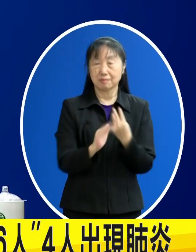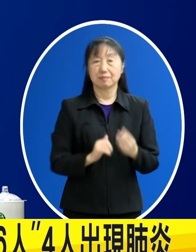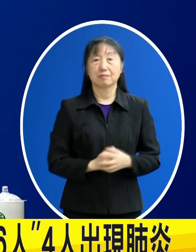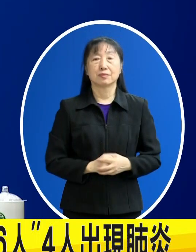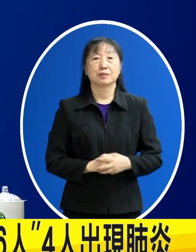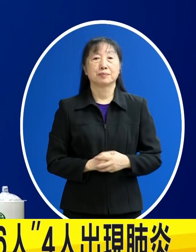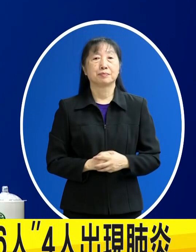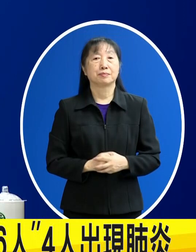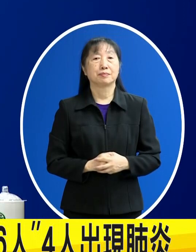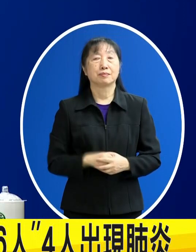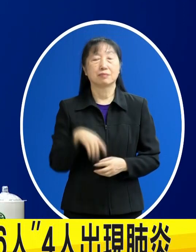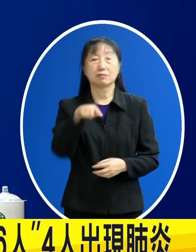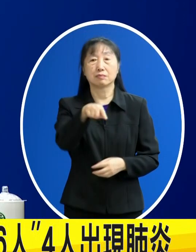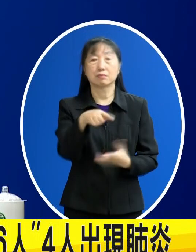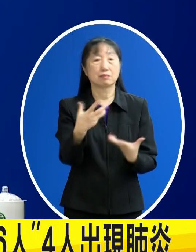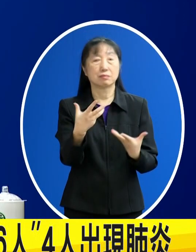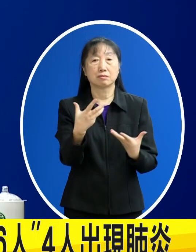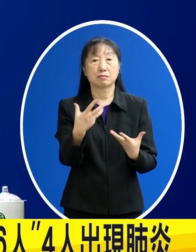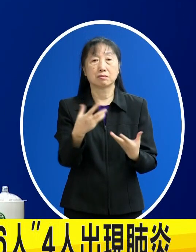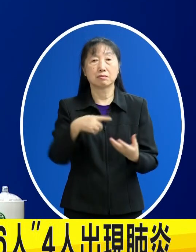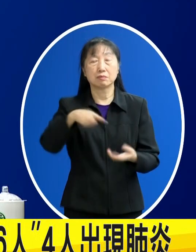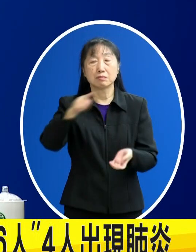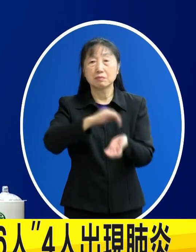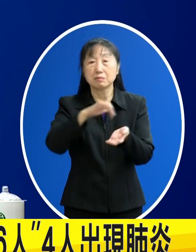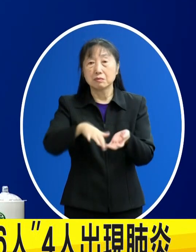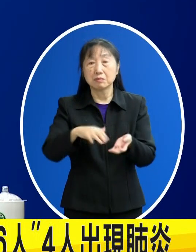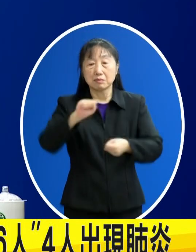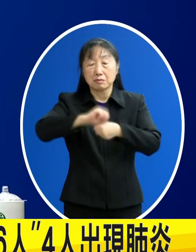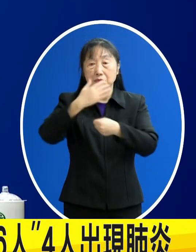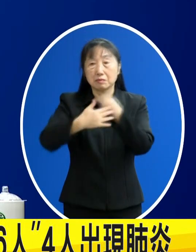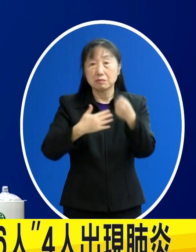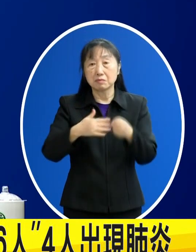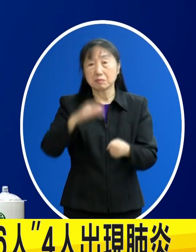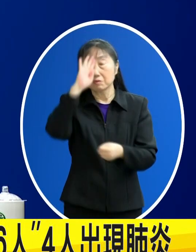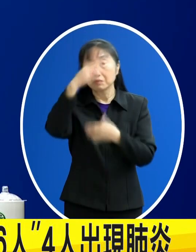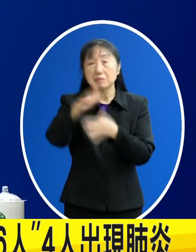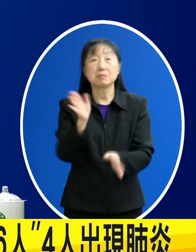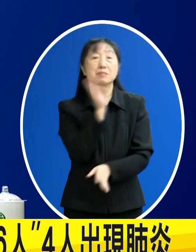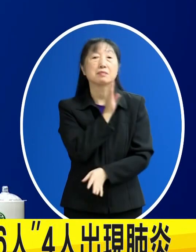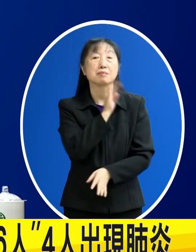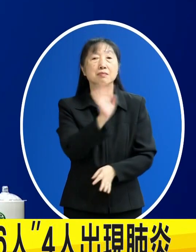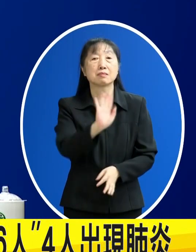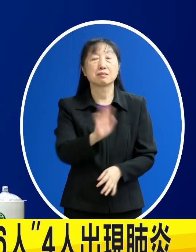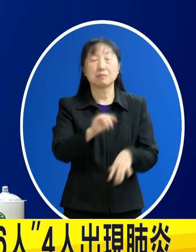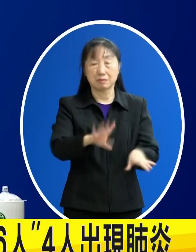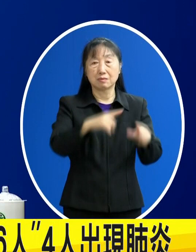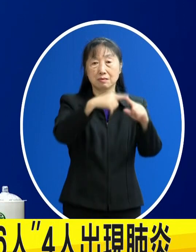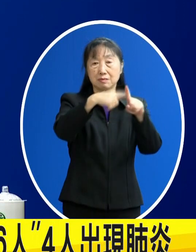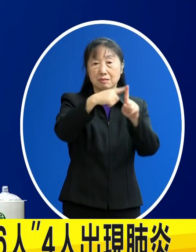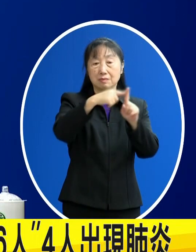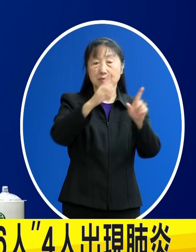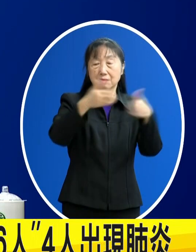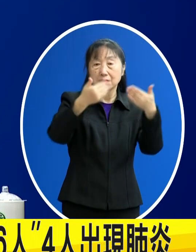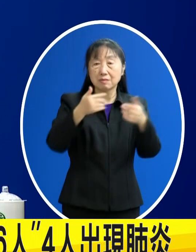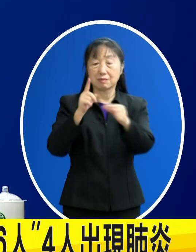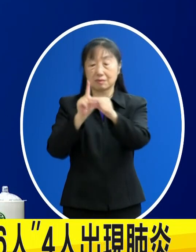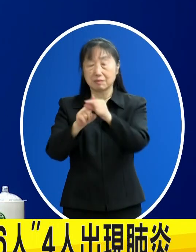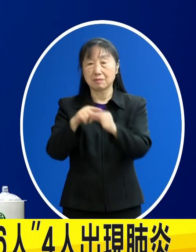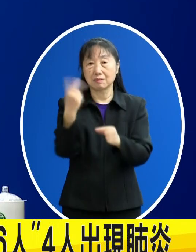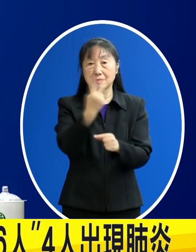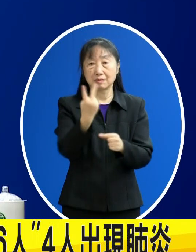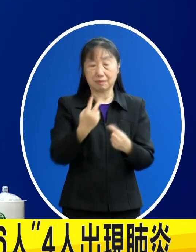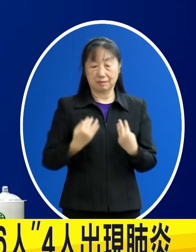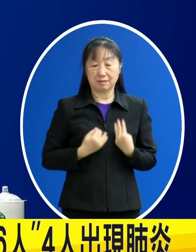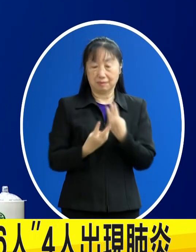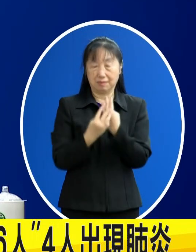主，那都没有需要住到加护病房去，目前都是属于这个轻度到中度的这样的一个肺炎的